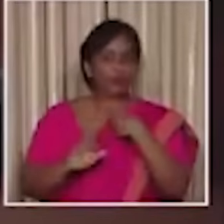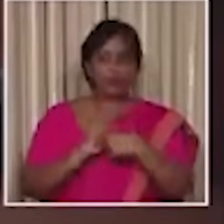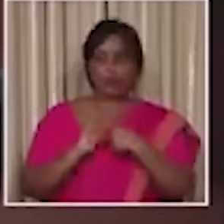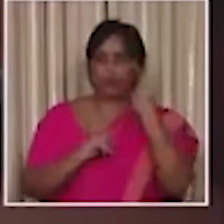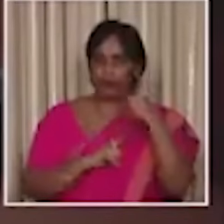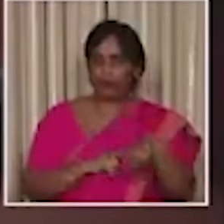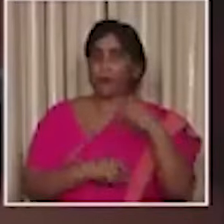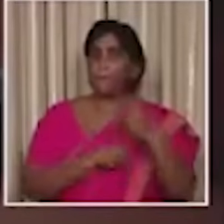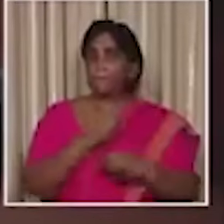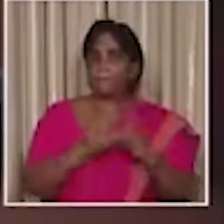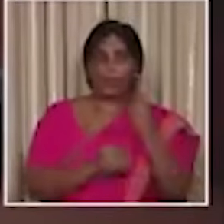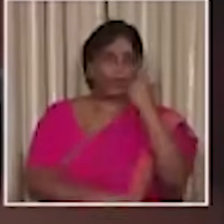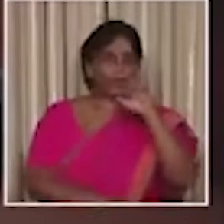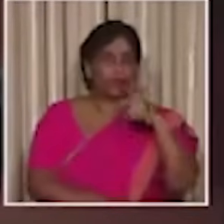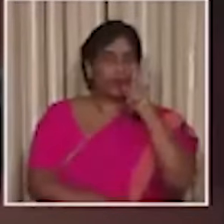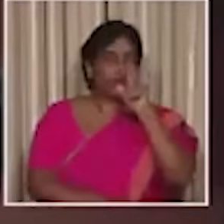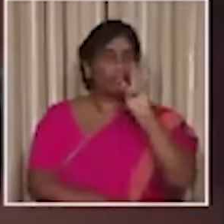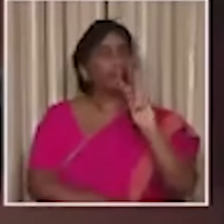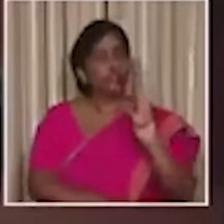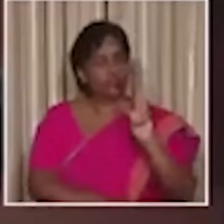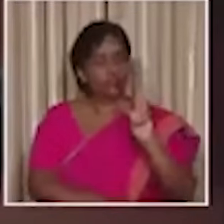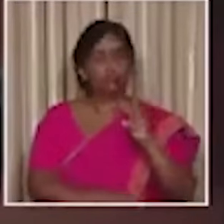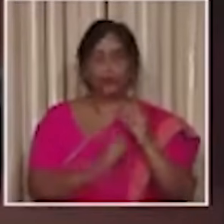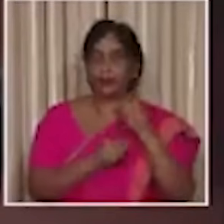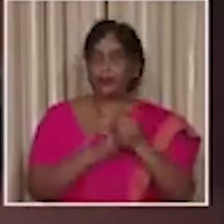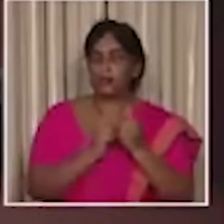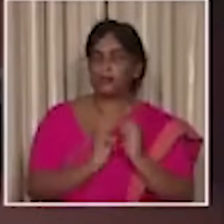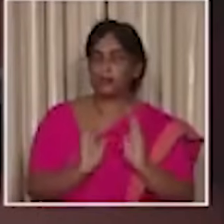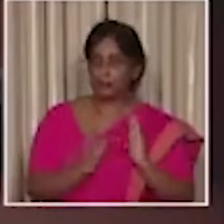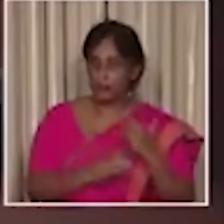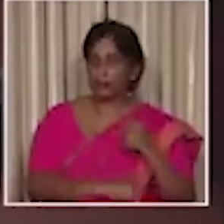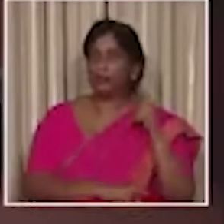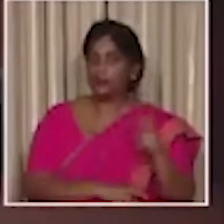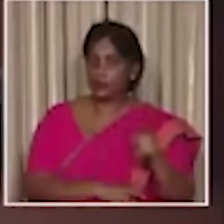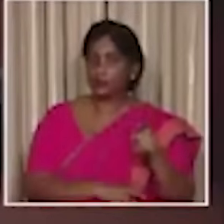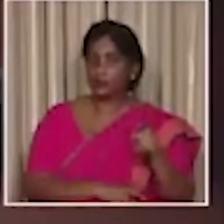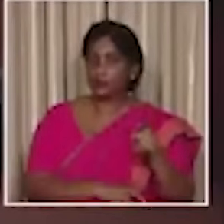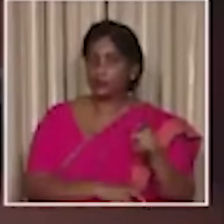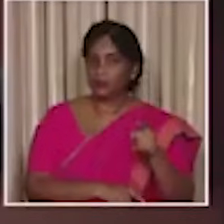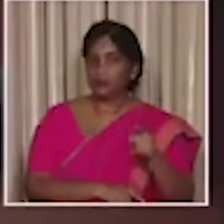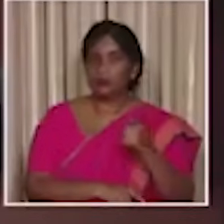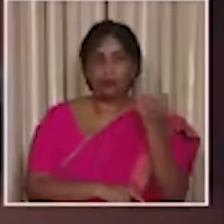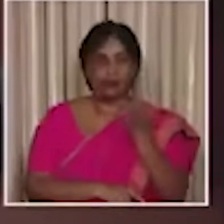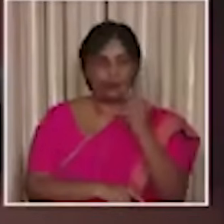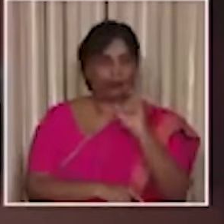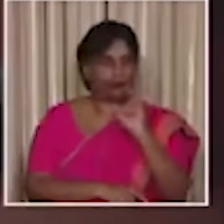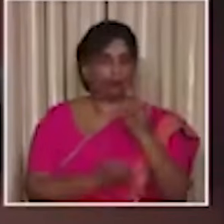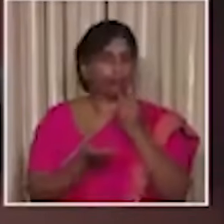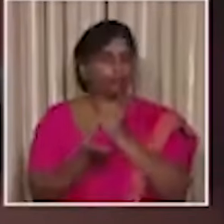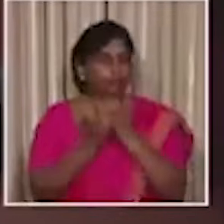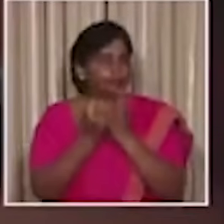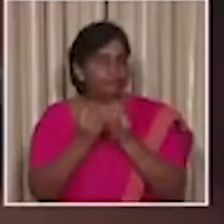මෙහි නිෂ්පාදනය 1973 පමණ වන විට ආරම්භ කරනවා. එම ඇපටයිට් ඛනිජ කුඩු කර දීර්ඝ